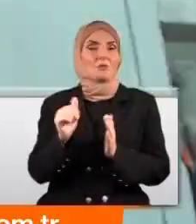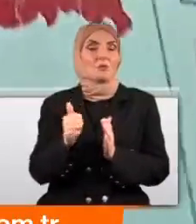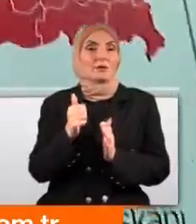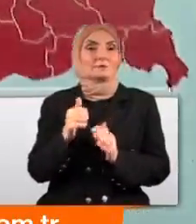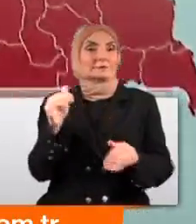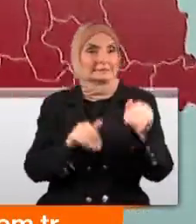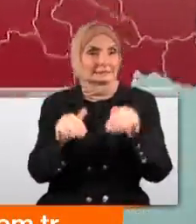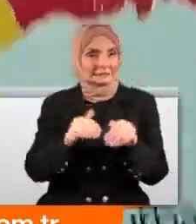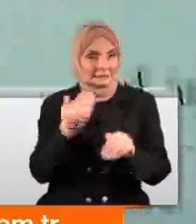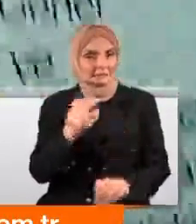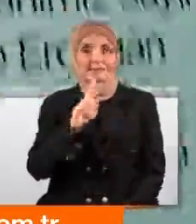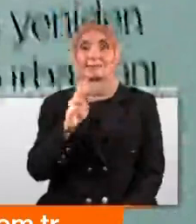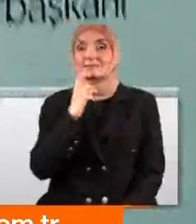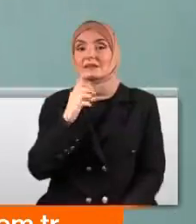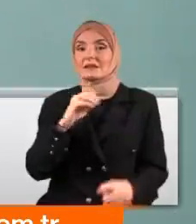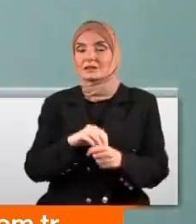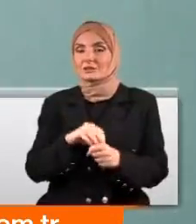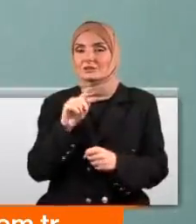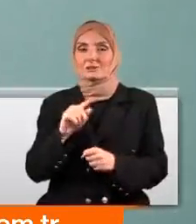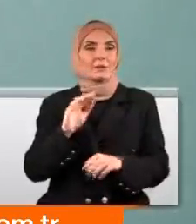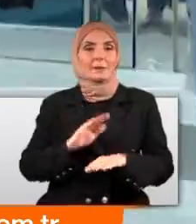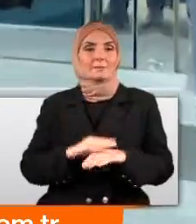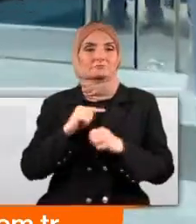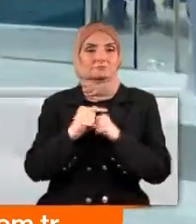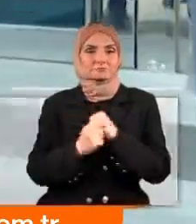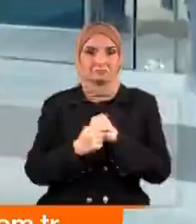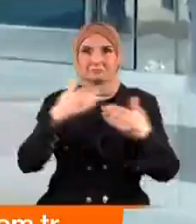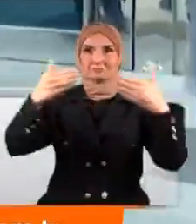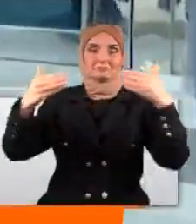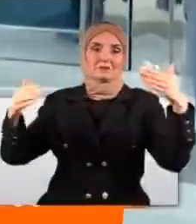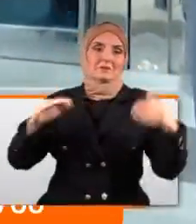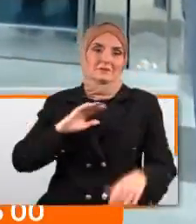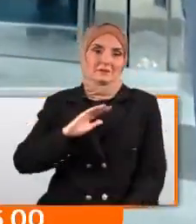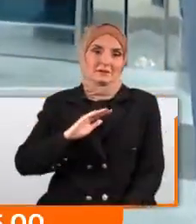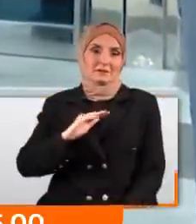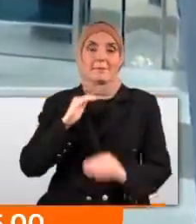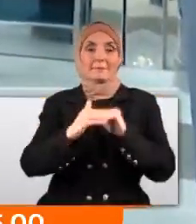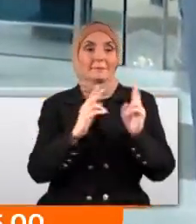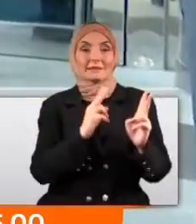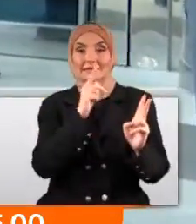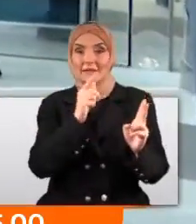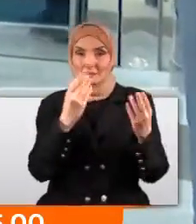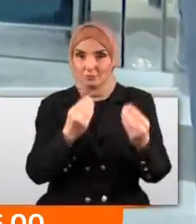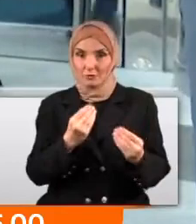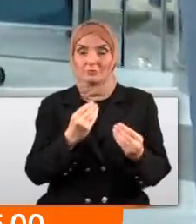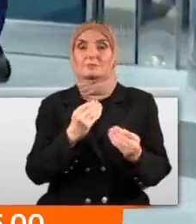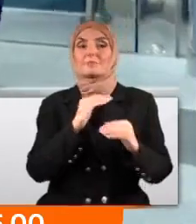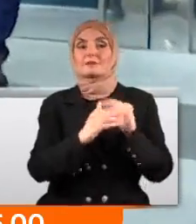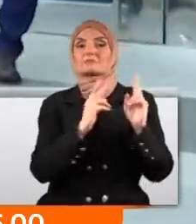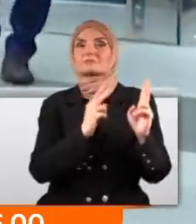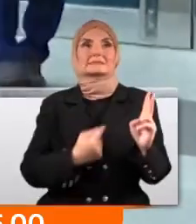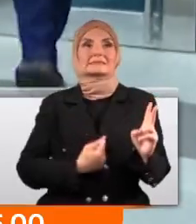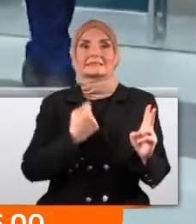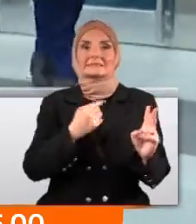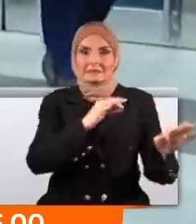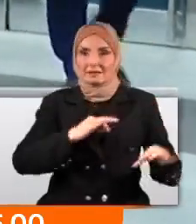yılda yapılan tüm icraatlerde burada sergileniyor. Hep milletin sesi oldu, milletin hissiyatına tercüman oldu. Bundan